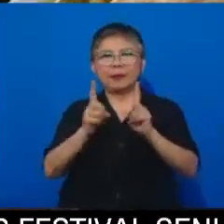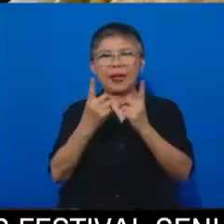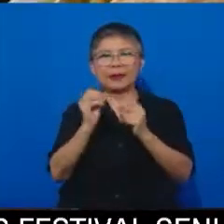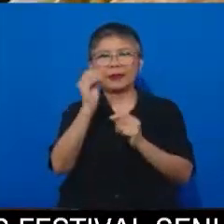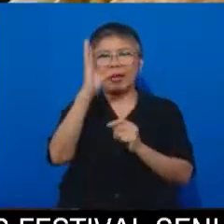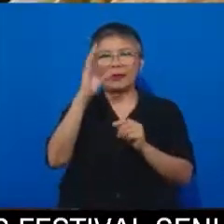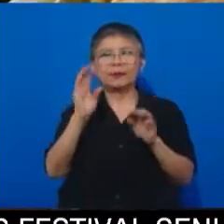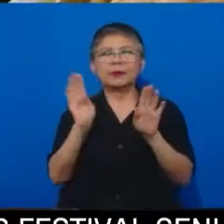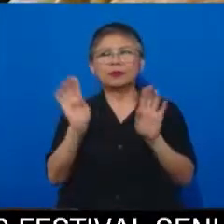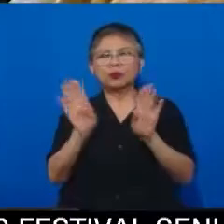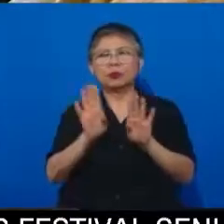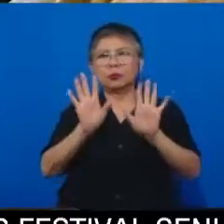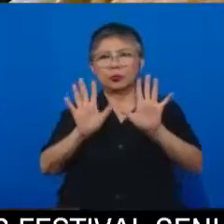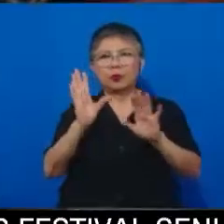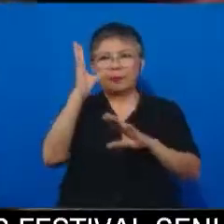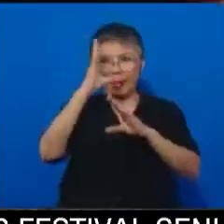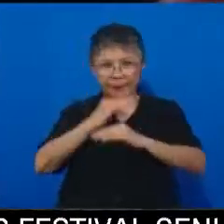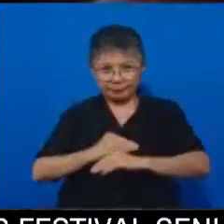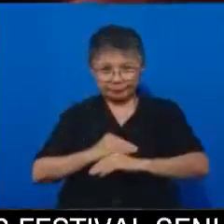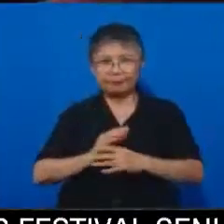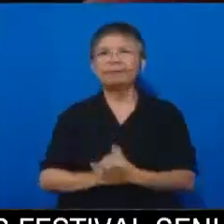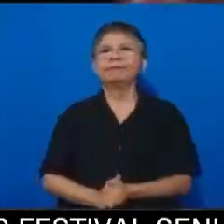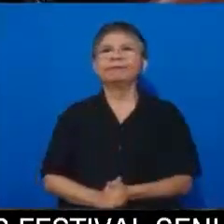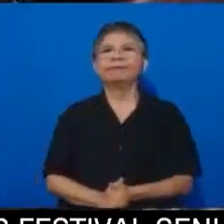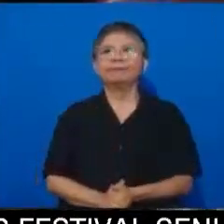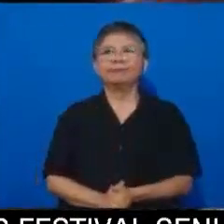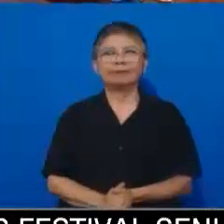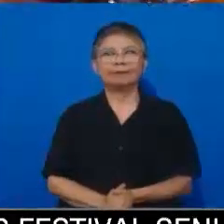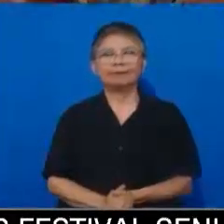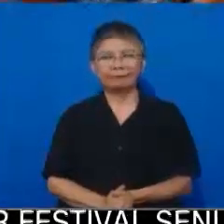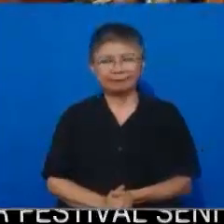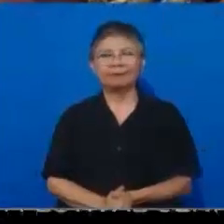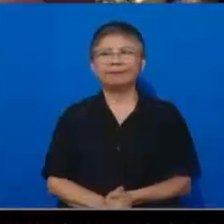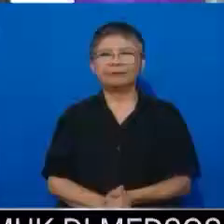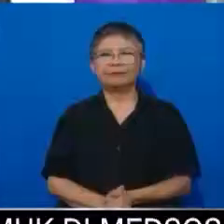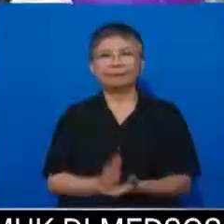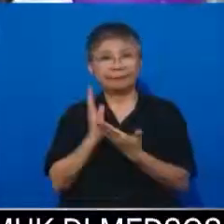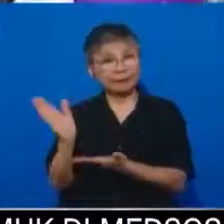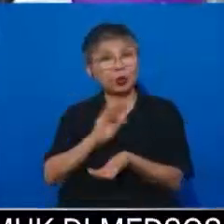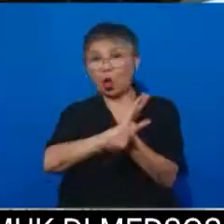Hingga jam 10 malam gancar Wicaksono Andreas Wicaksono Surabaya Jawa Timur